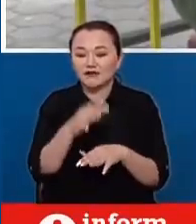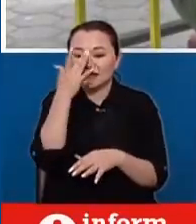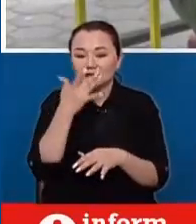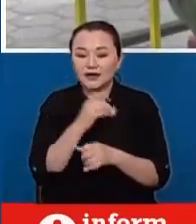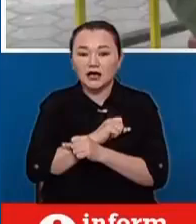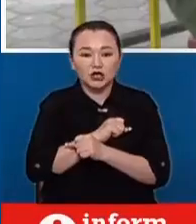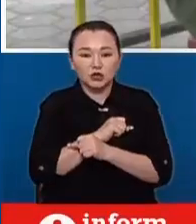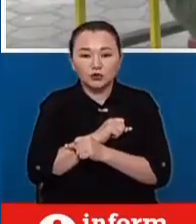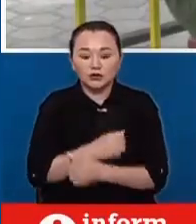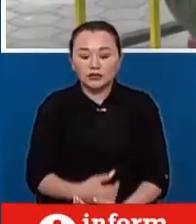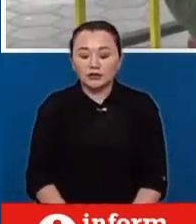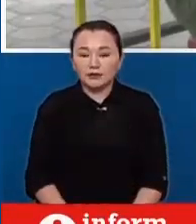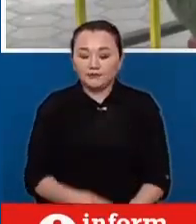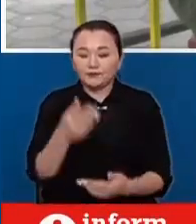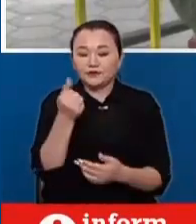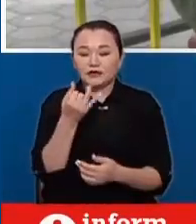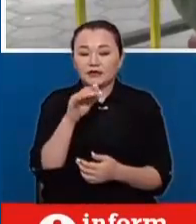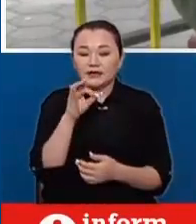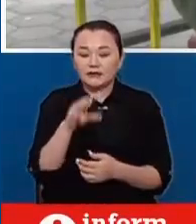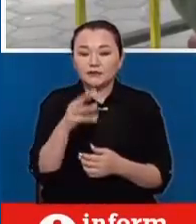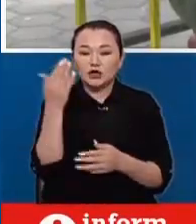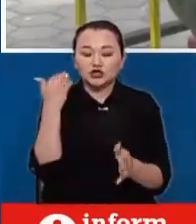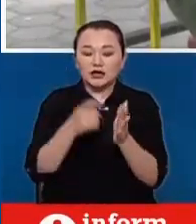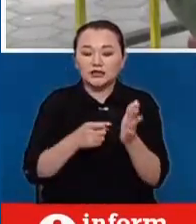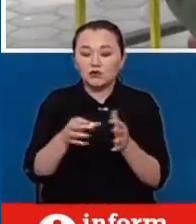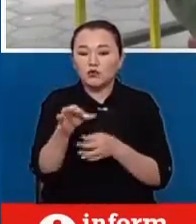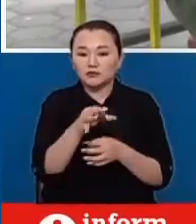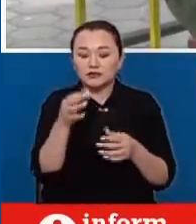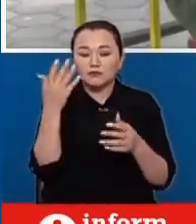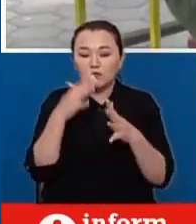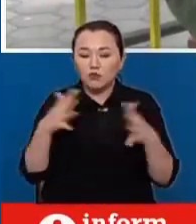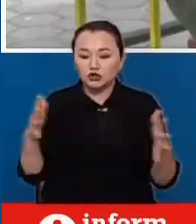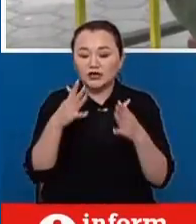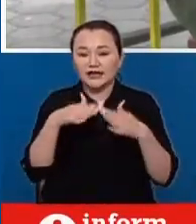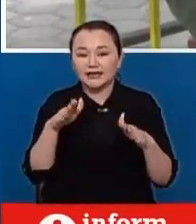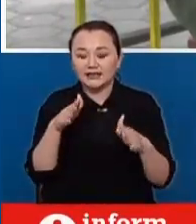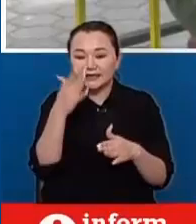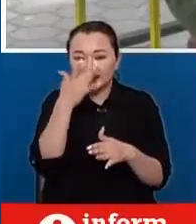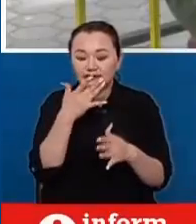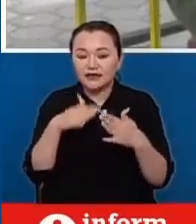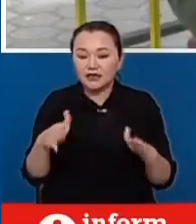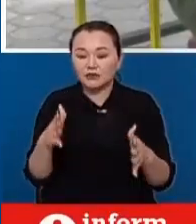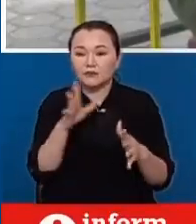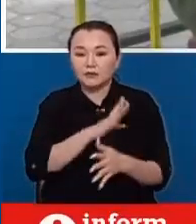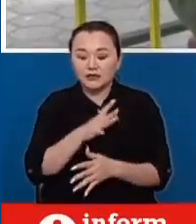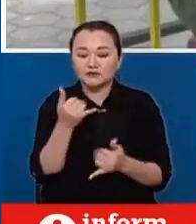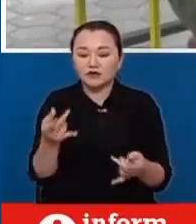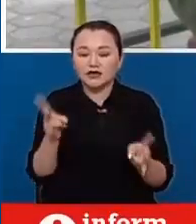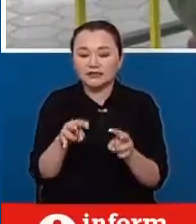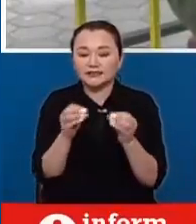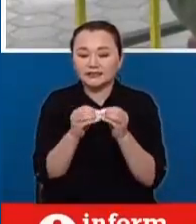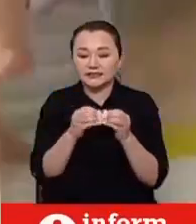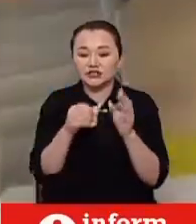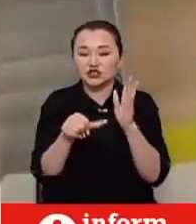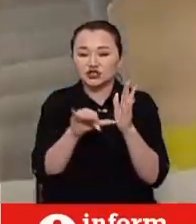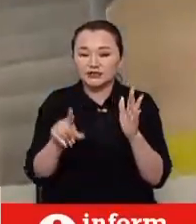каникул? Да, Герим, раньше в Карагандинской области было намного больше летних загородных детских лагерей, на сегодня их осталось 10, 6